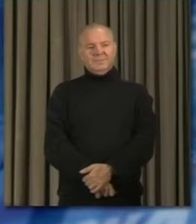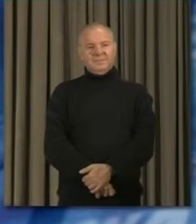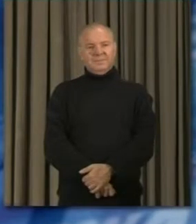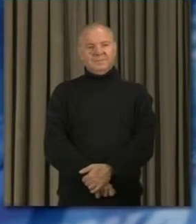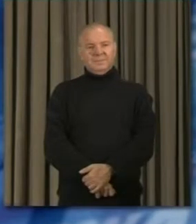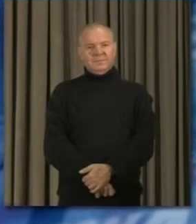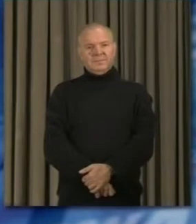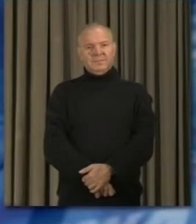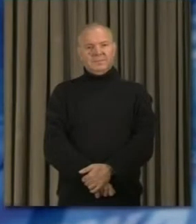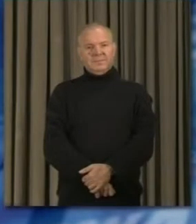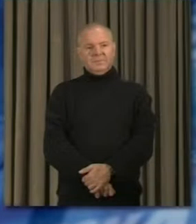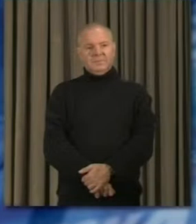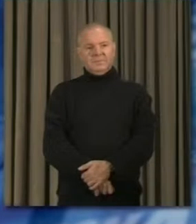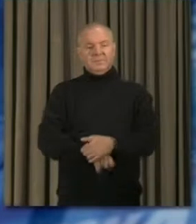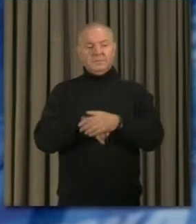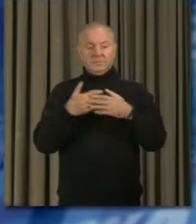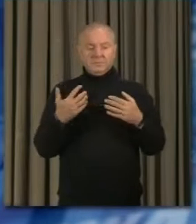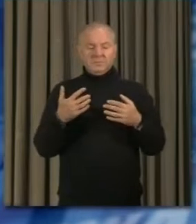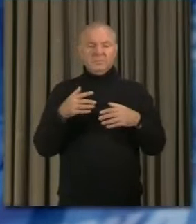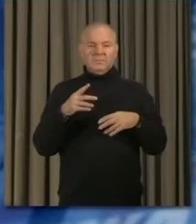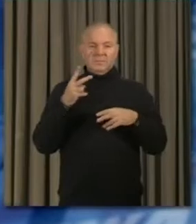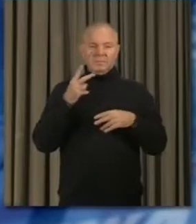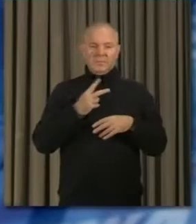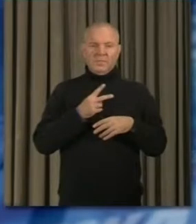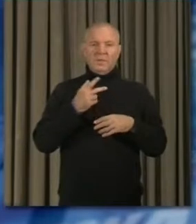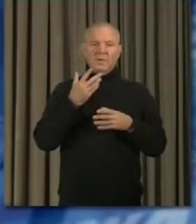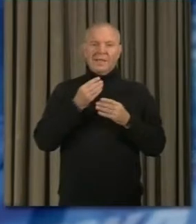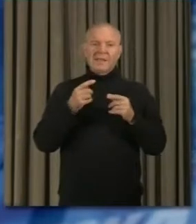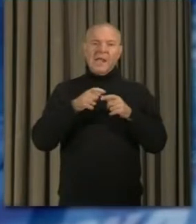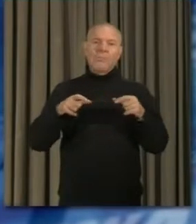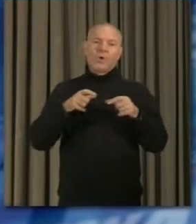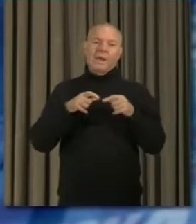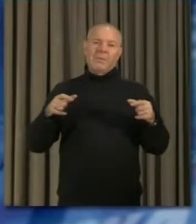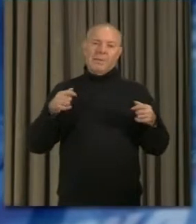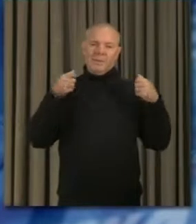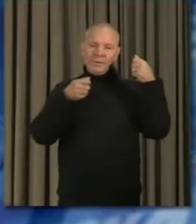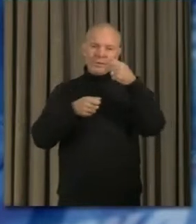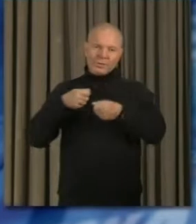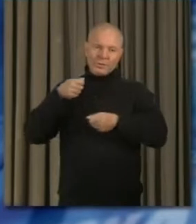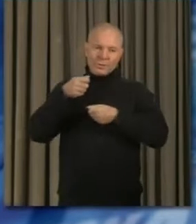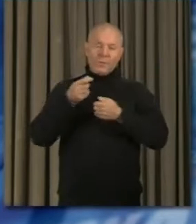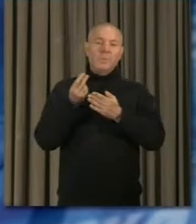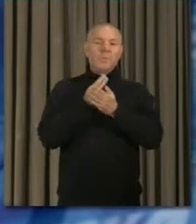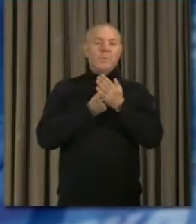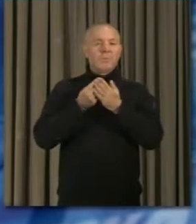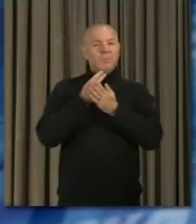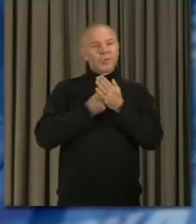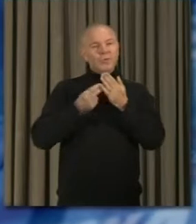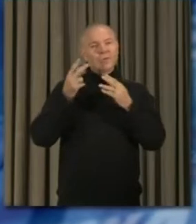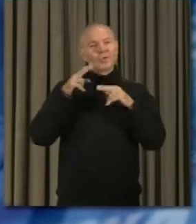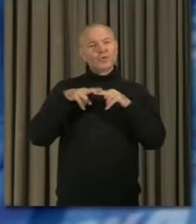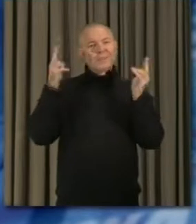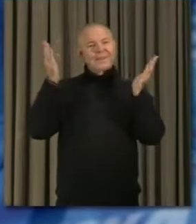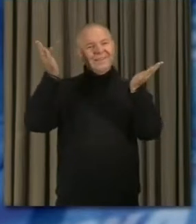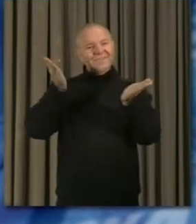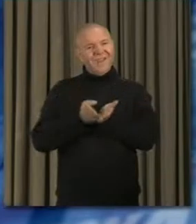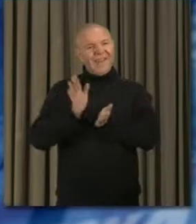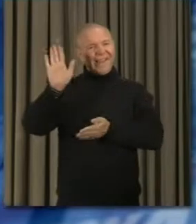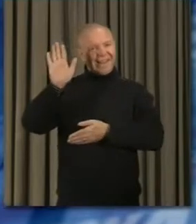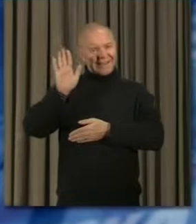il cuore di Ossola Viva è iniziato a battere fioccano gli abbonamenti a quello che vuole essere prima di tutto un progetto di scoperta della valle lunedì